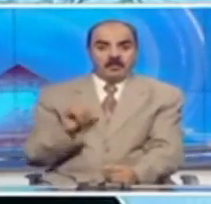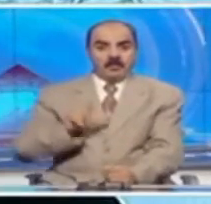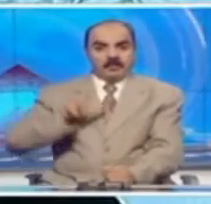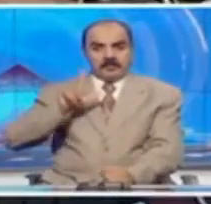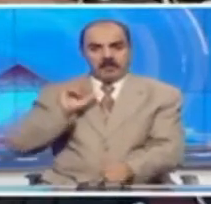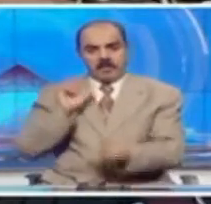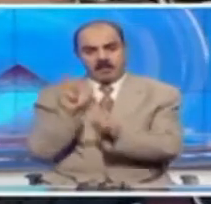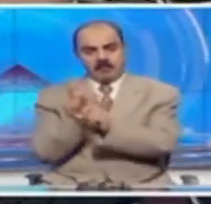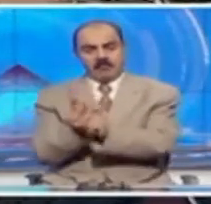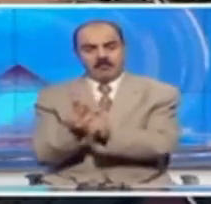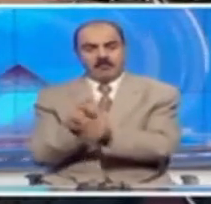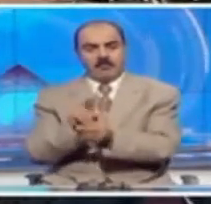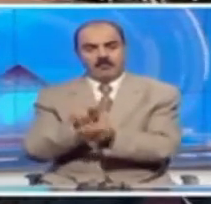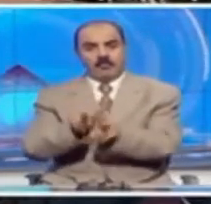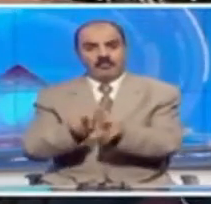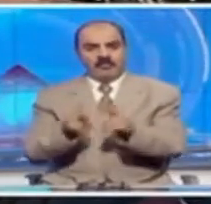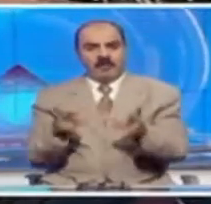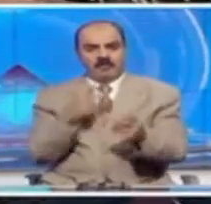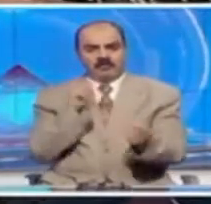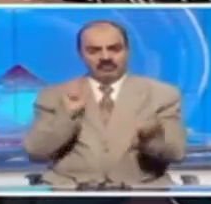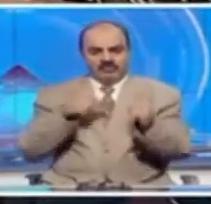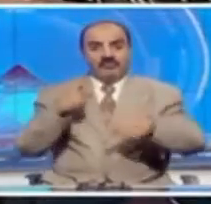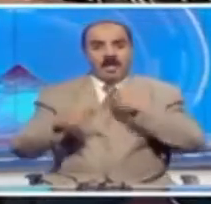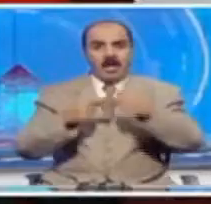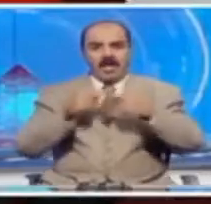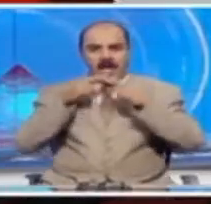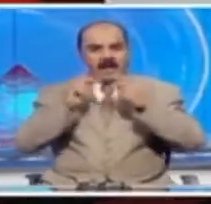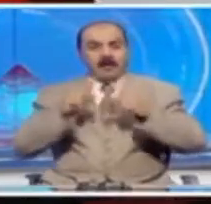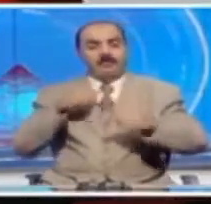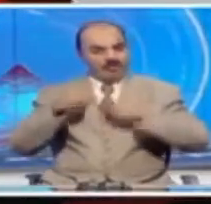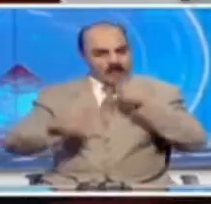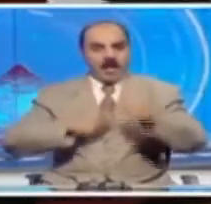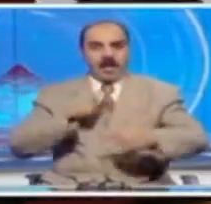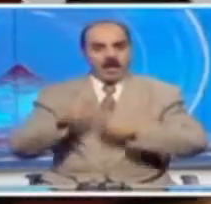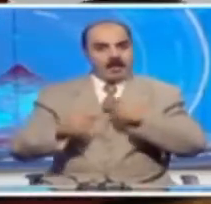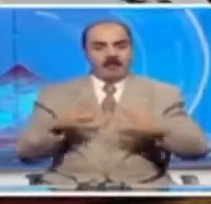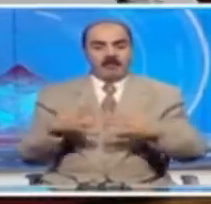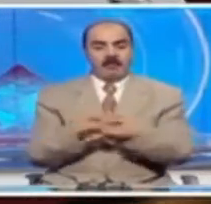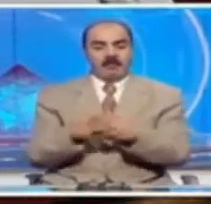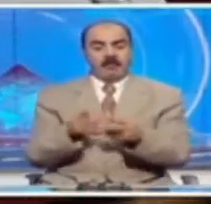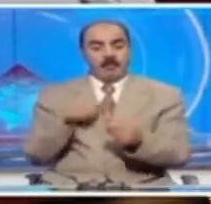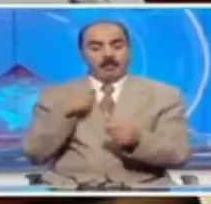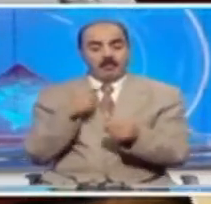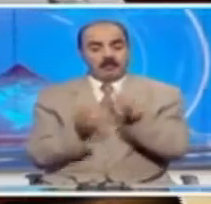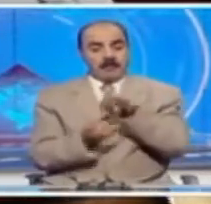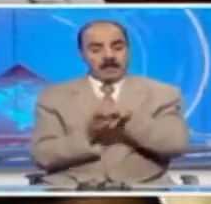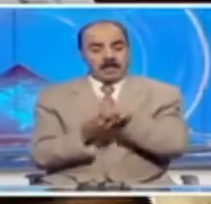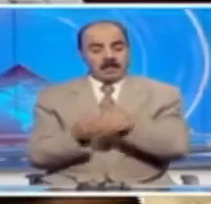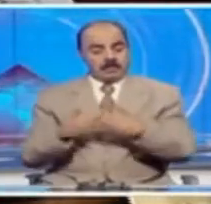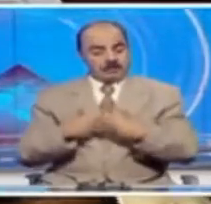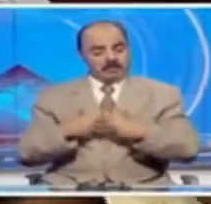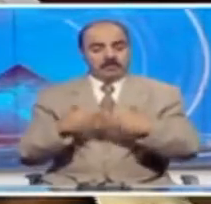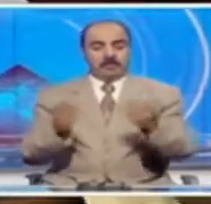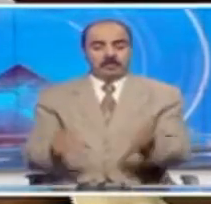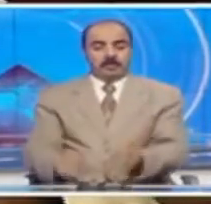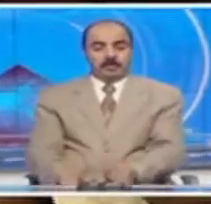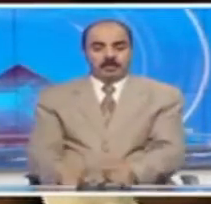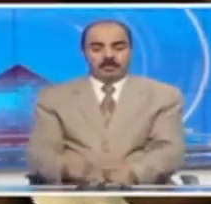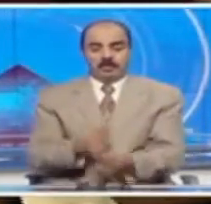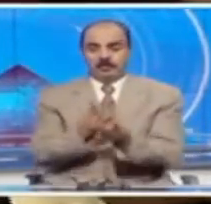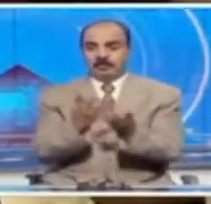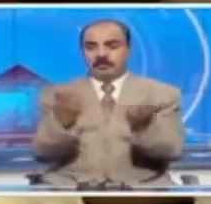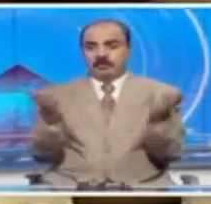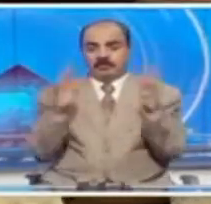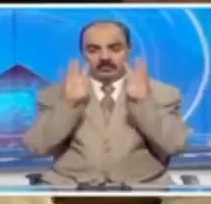السياسية جاء مترجما في خطوات ملموسة على أرض الواقع العلمي عرضها وزير التعليم العالي والبحث العلمي أمام